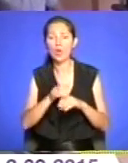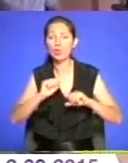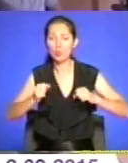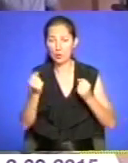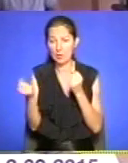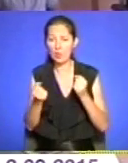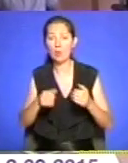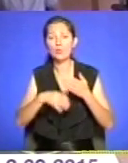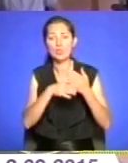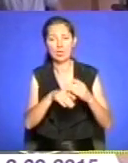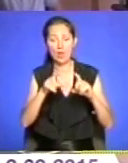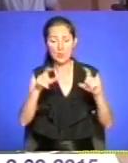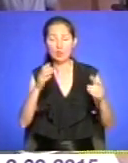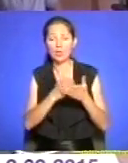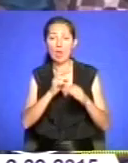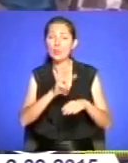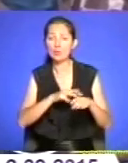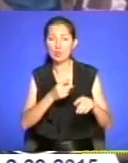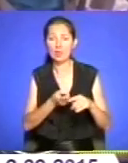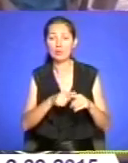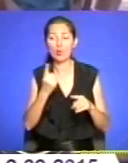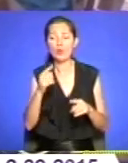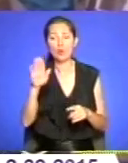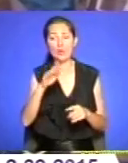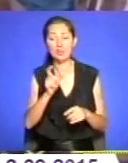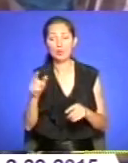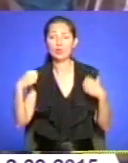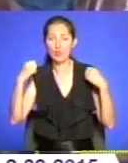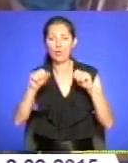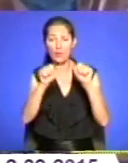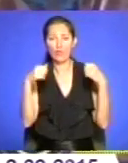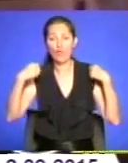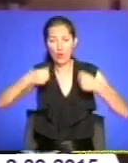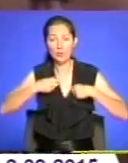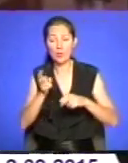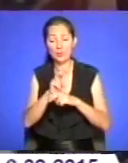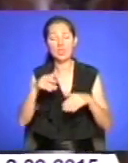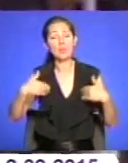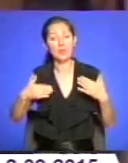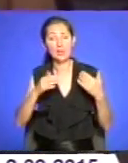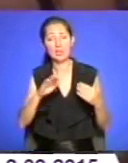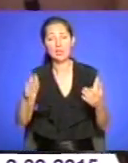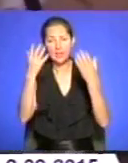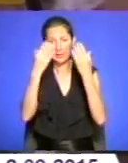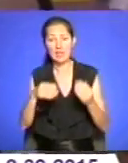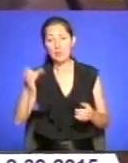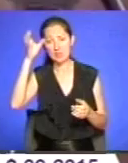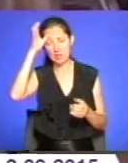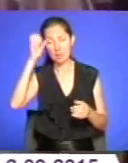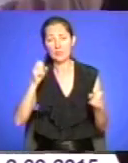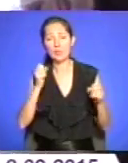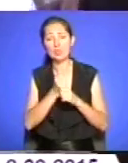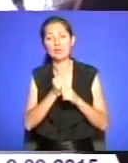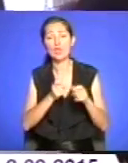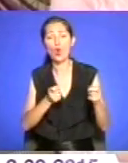стали міліціонери. От і цього 1 вересня люди у формі прийшли привітати його вихованців із Днем знань. Співробітники управління кадрового